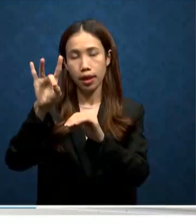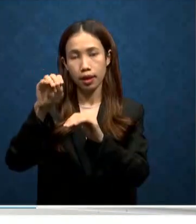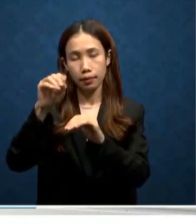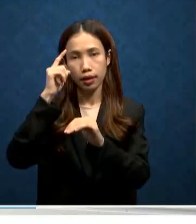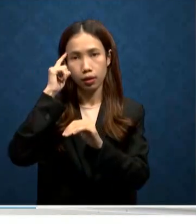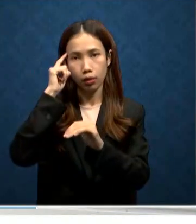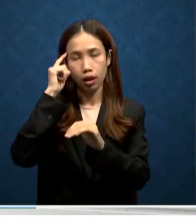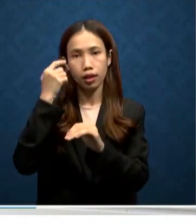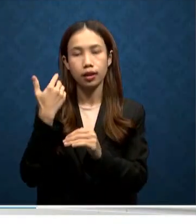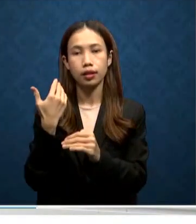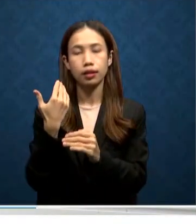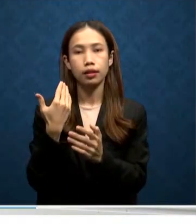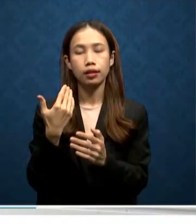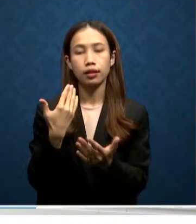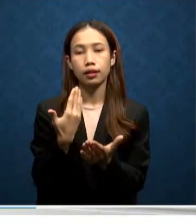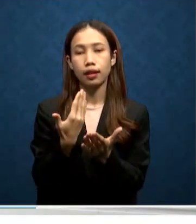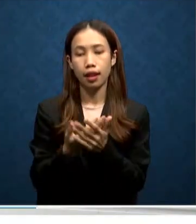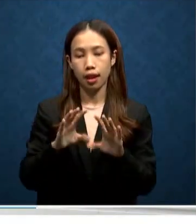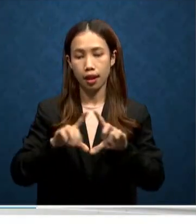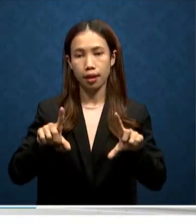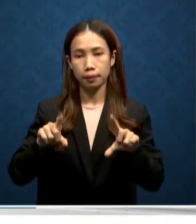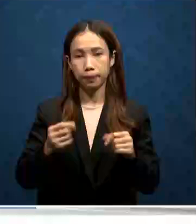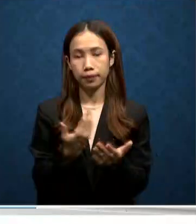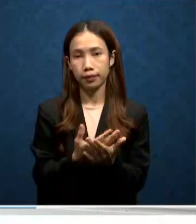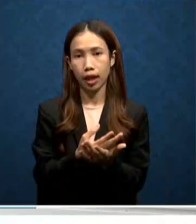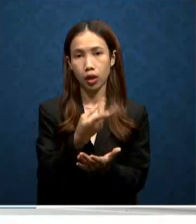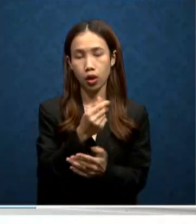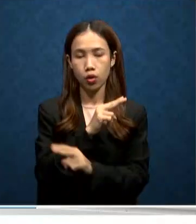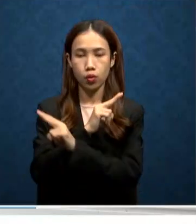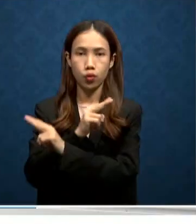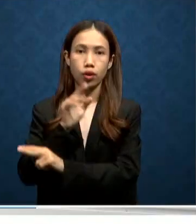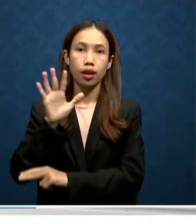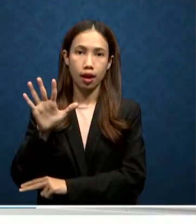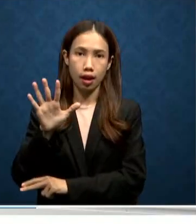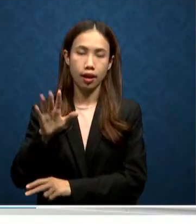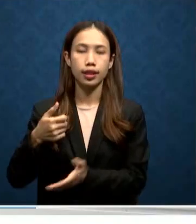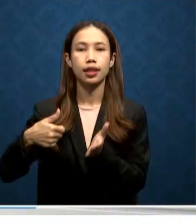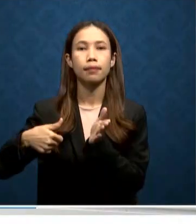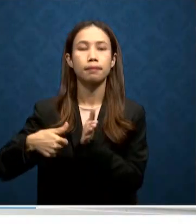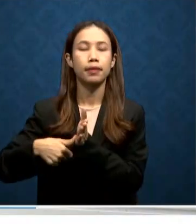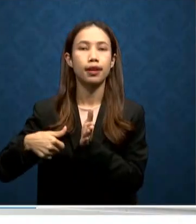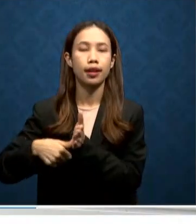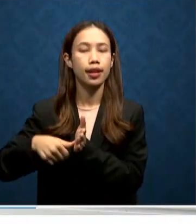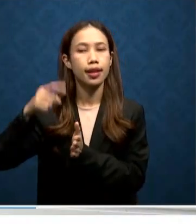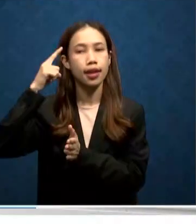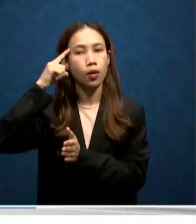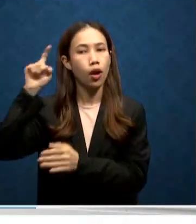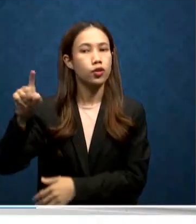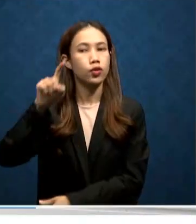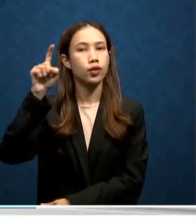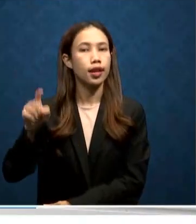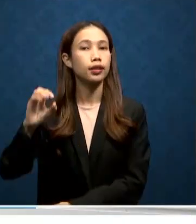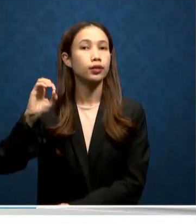ว่าเอามูลค่าเลขเนี่ยมาตั้งแล้วคูณด้วย 5ก็จะได้เป็นหนี้เผื่อสงสัยจะ 0นะ